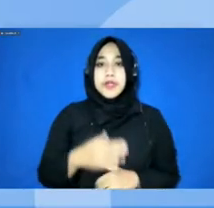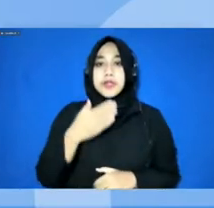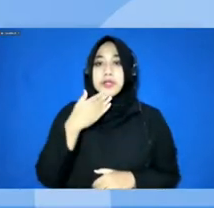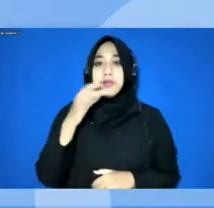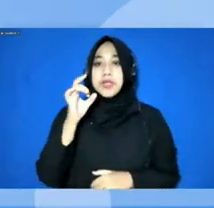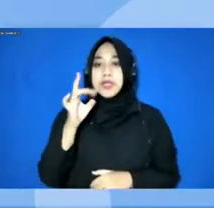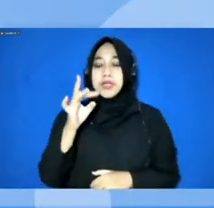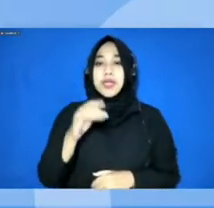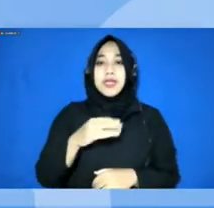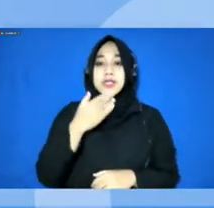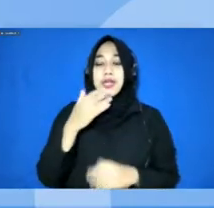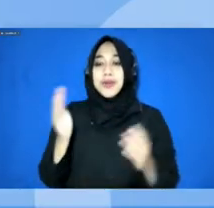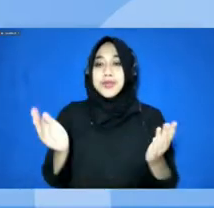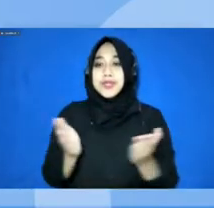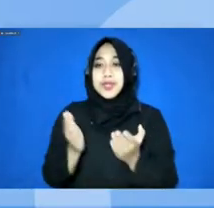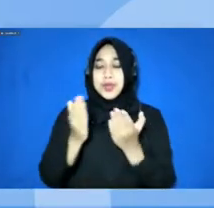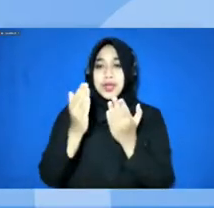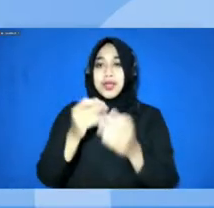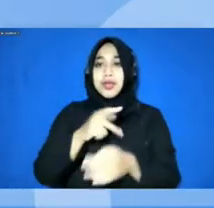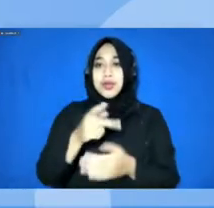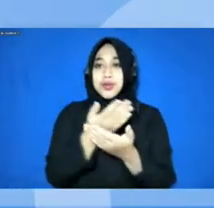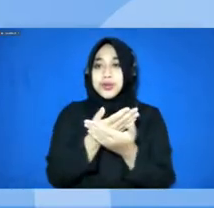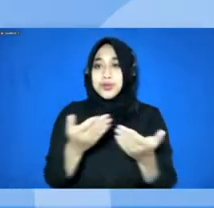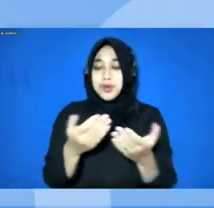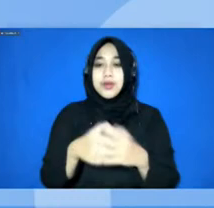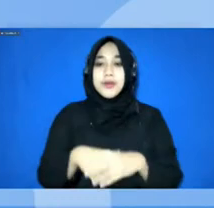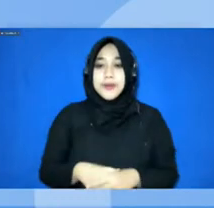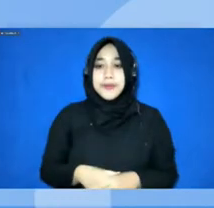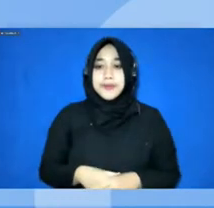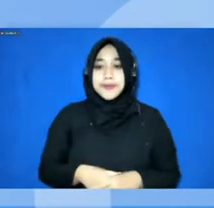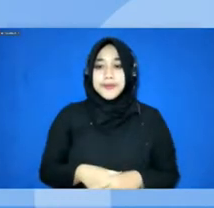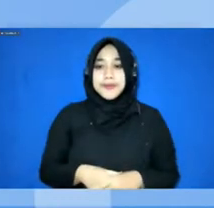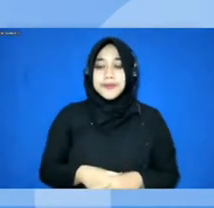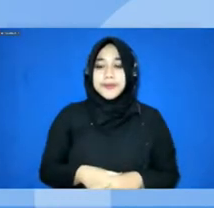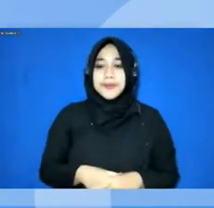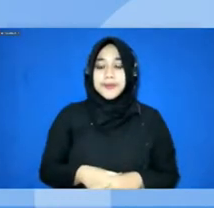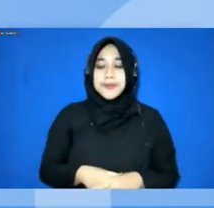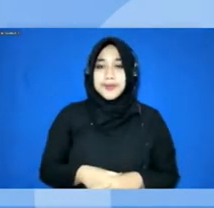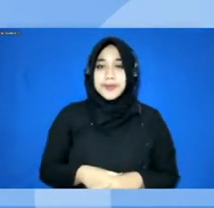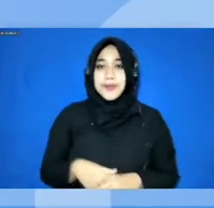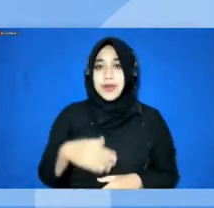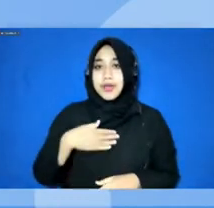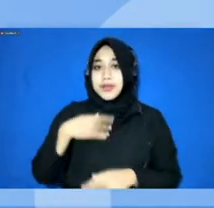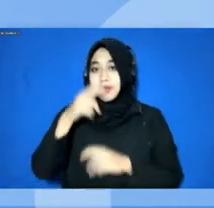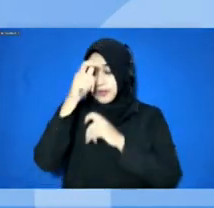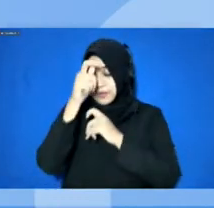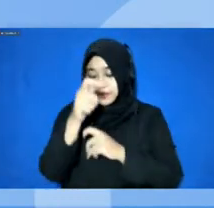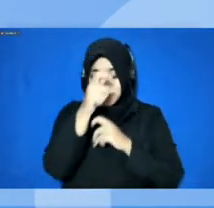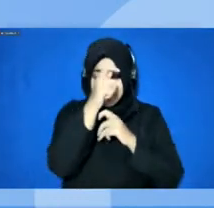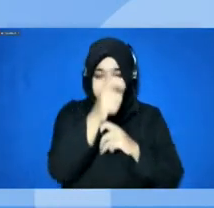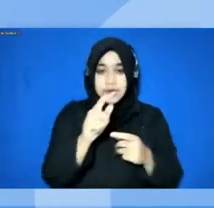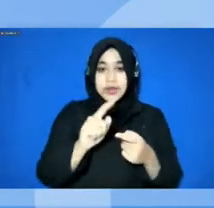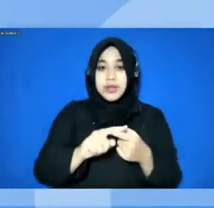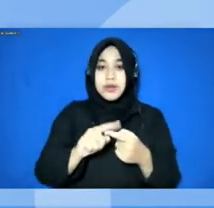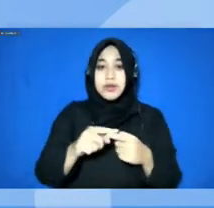siang, salam sejahtera untuk kita semua. Yang saya hormati rekan-rekan dari